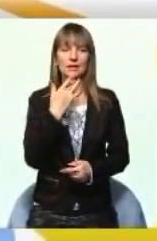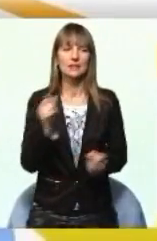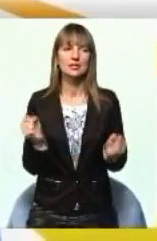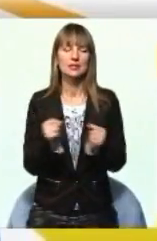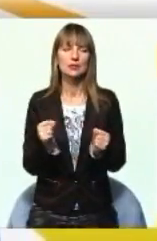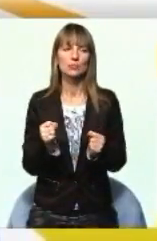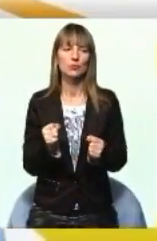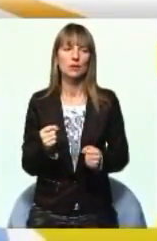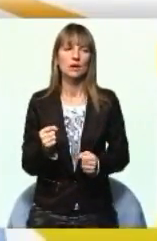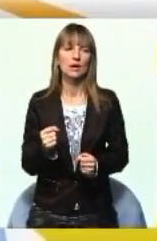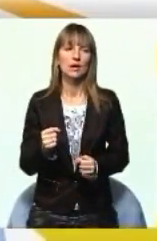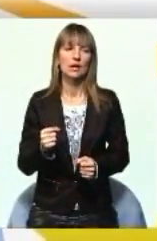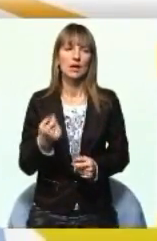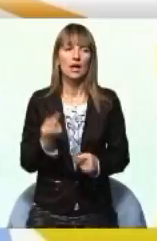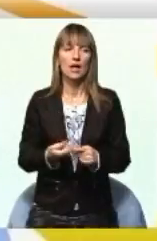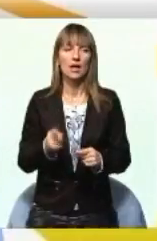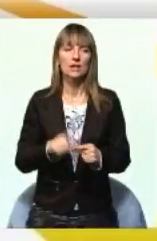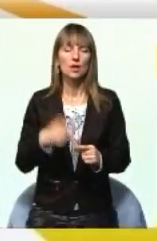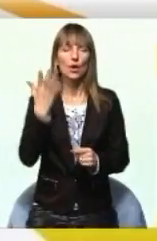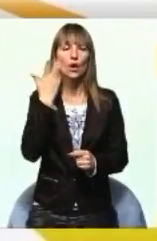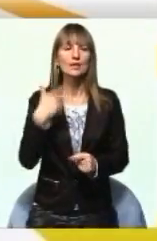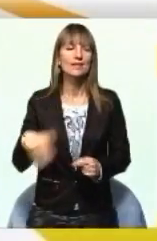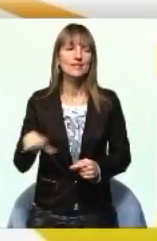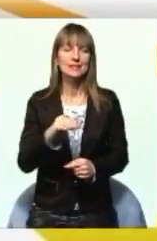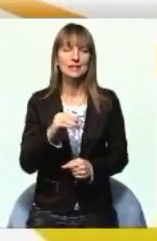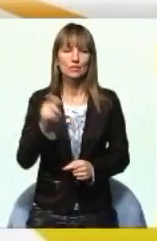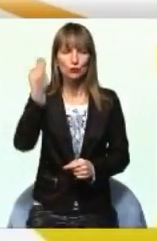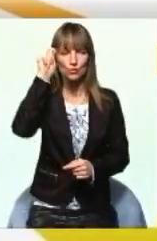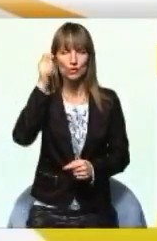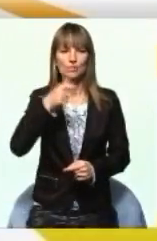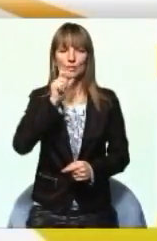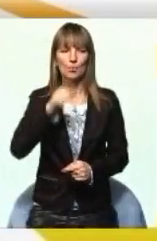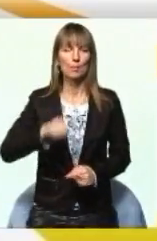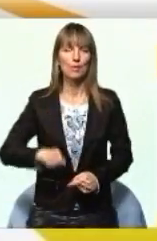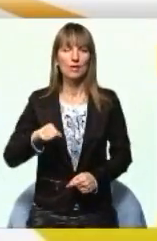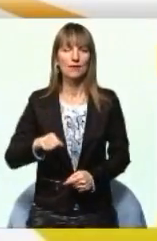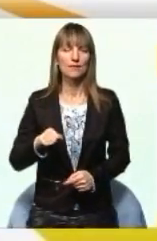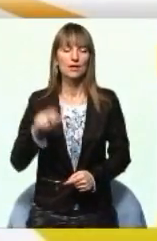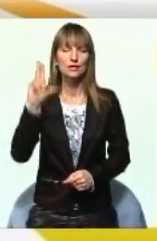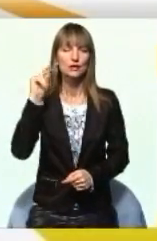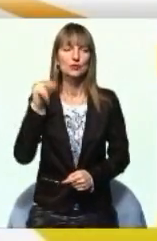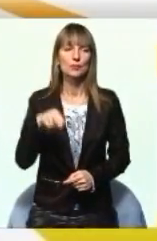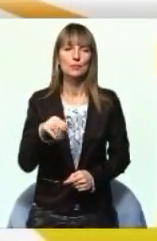Я это когда все мужики пьют пиво. Число пи это, наверное,